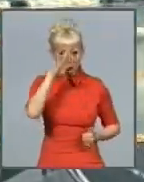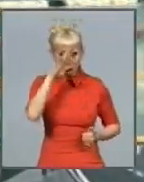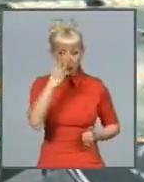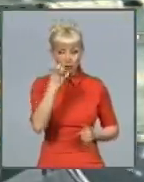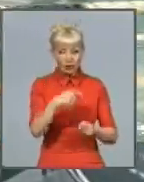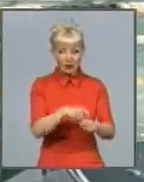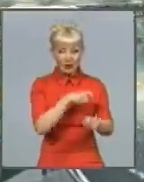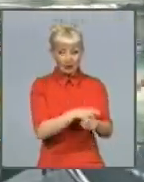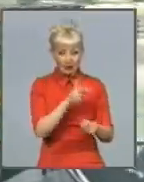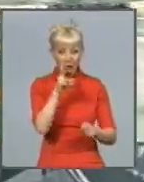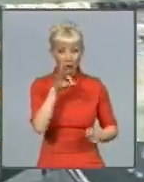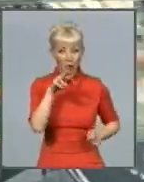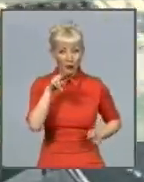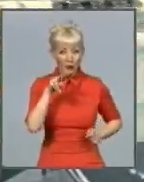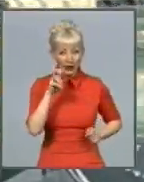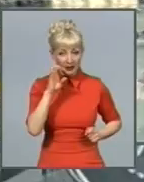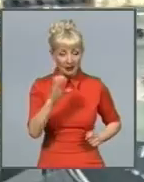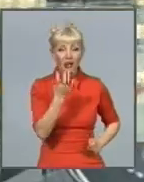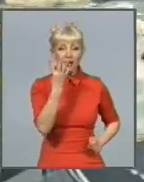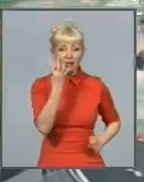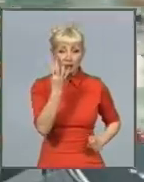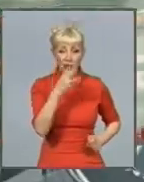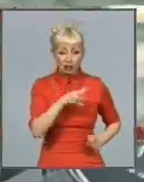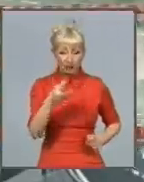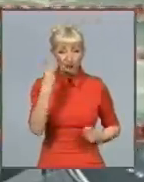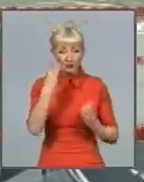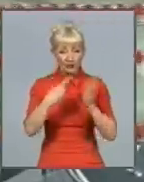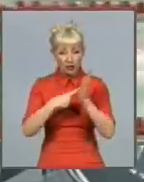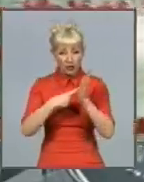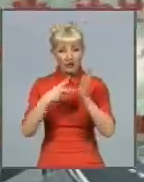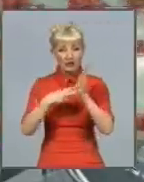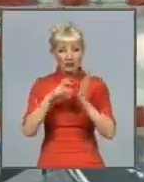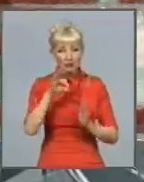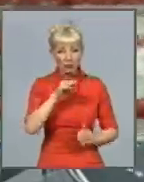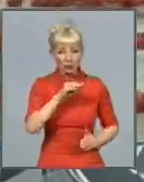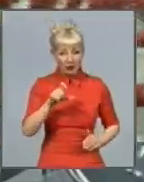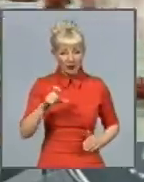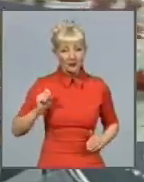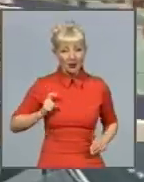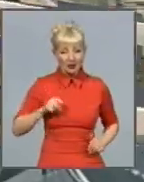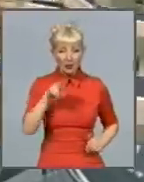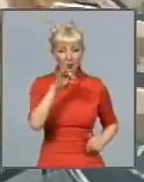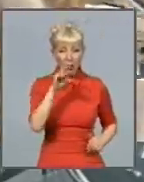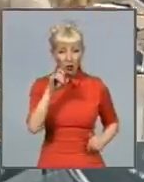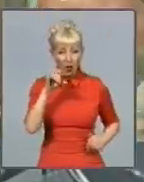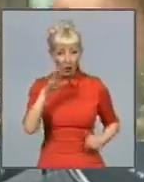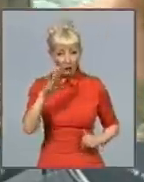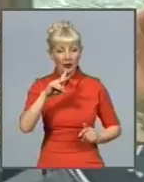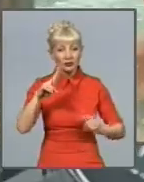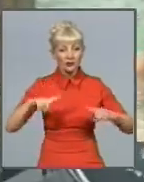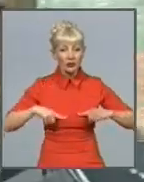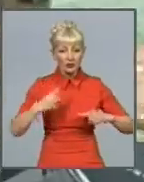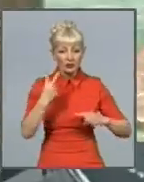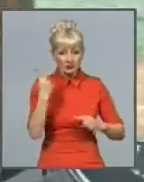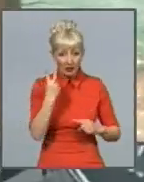комплексом 4 минуты 26,7 секунды. Одессита Никиту Дорогова, который финишировал вторым, воспитанник Сдюшор